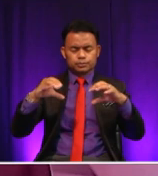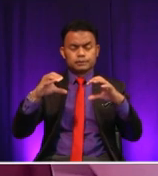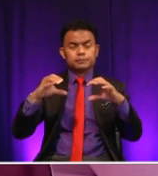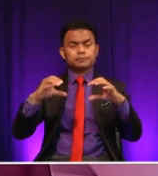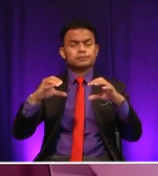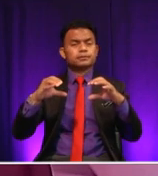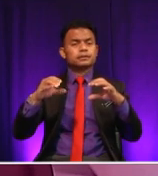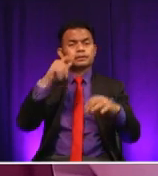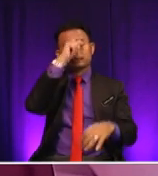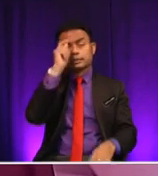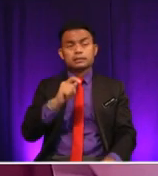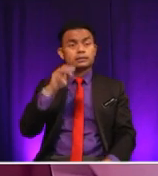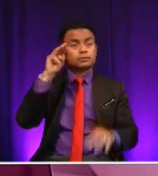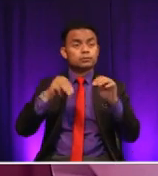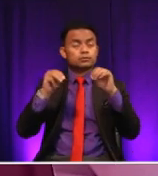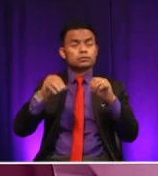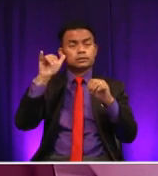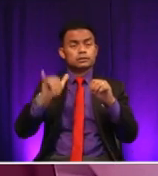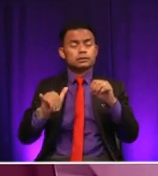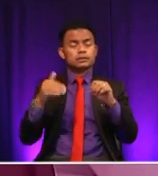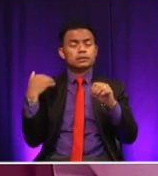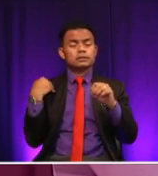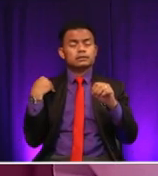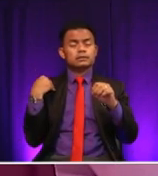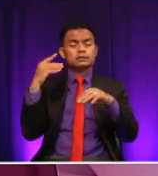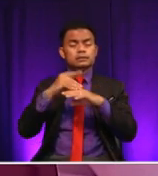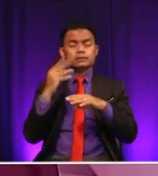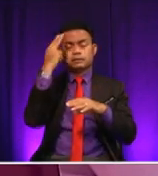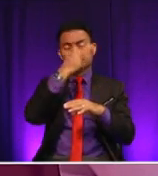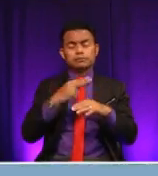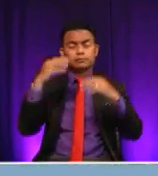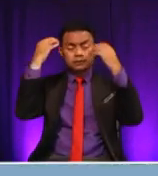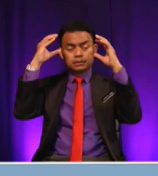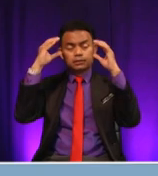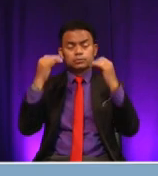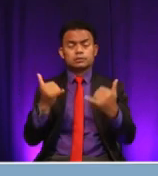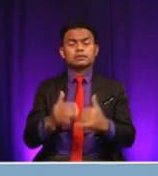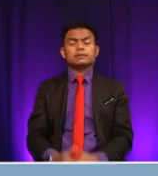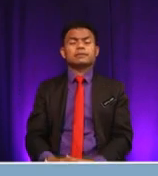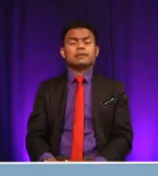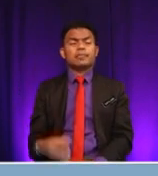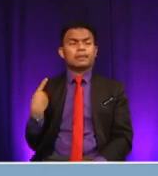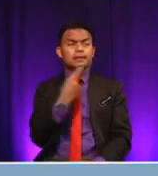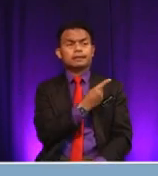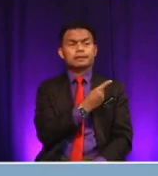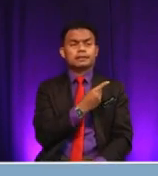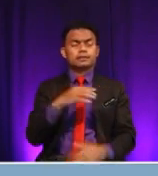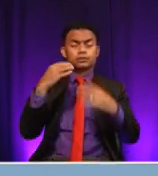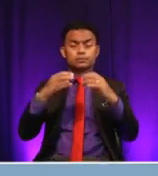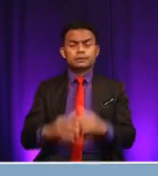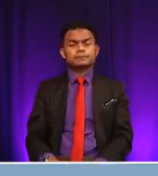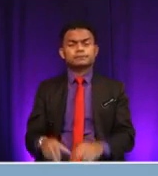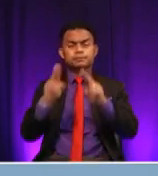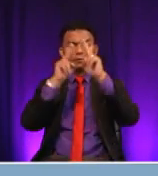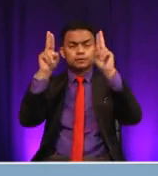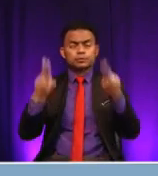Lan kepada murid-murid yang ada di hadapan cek gusion Sekarang ini kita coba menguji Oke Ee Kita coba menguji